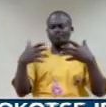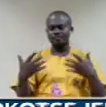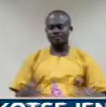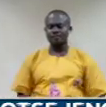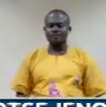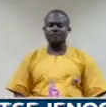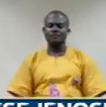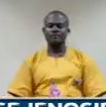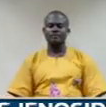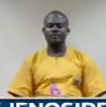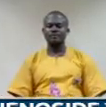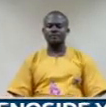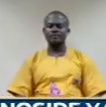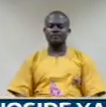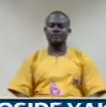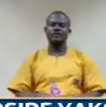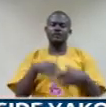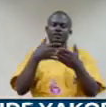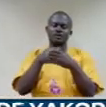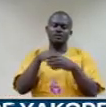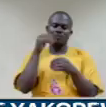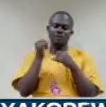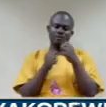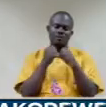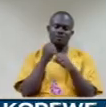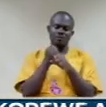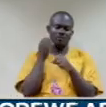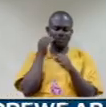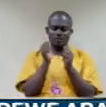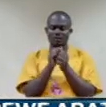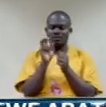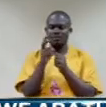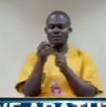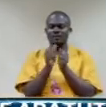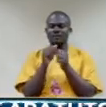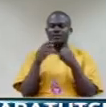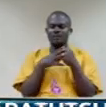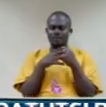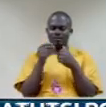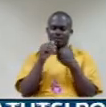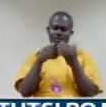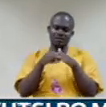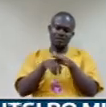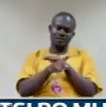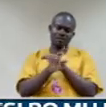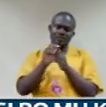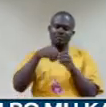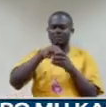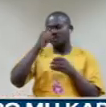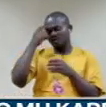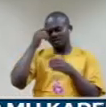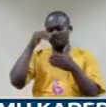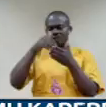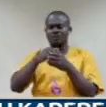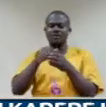Kugeza mu mpera z'Ukuboza 2019 amafaranga yose yinjijwe mu kigega cya leta yageze kuri